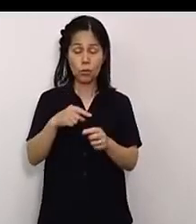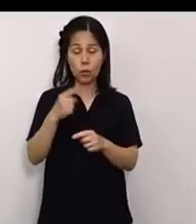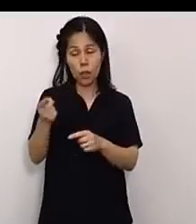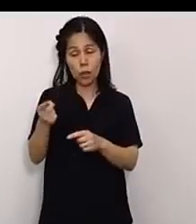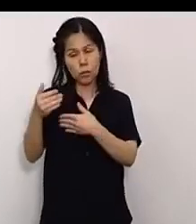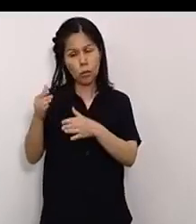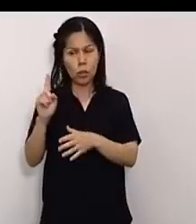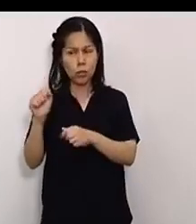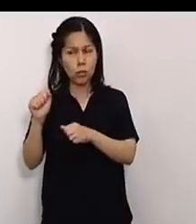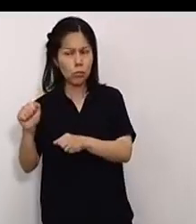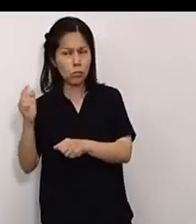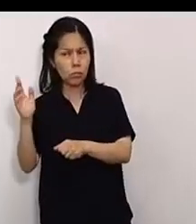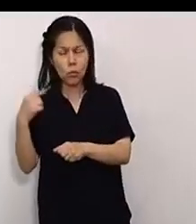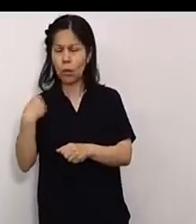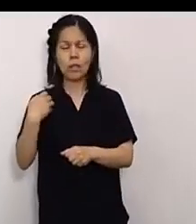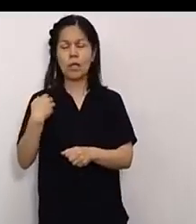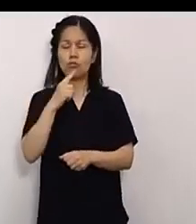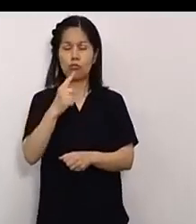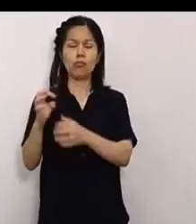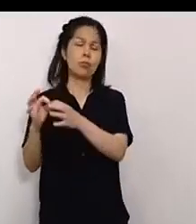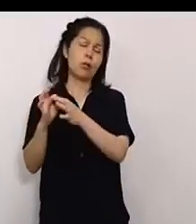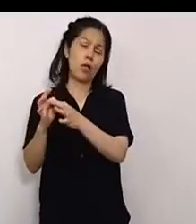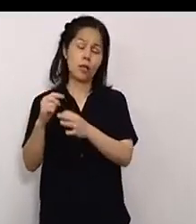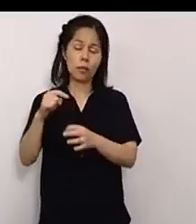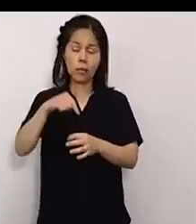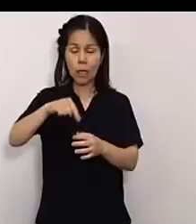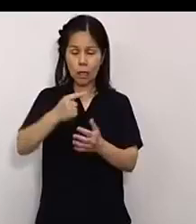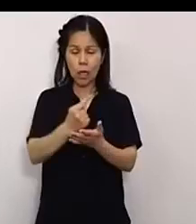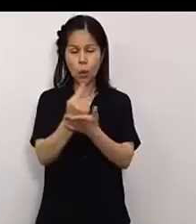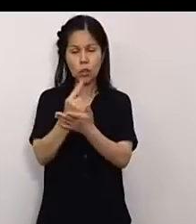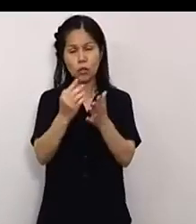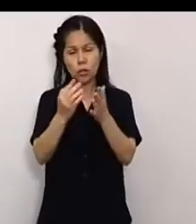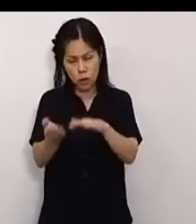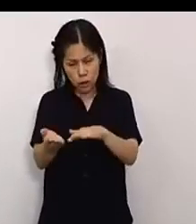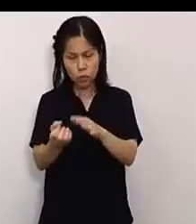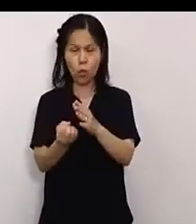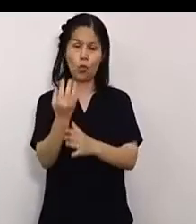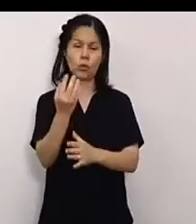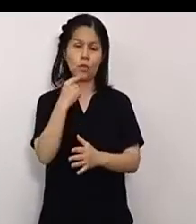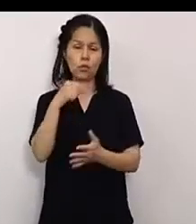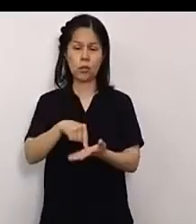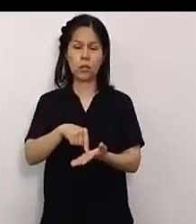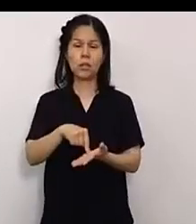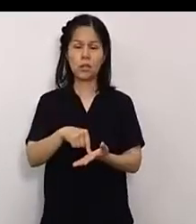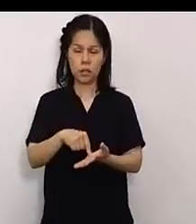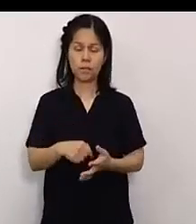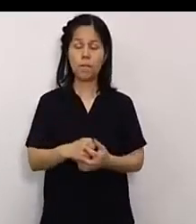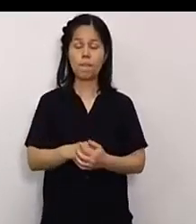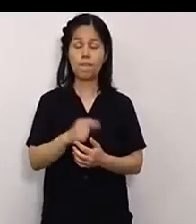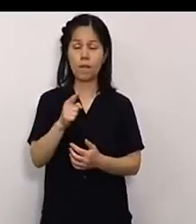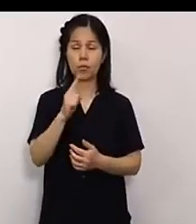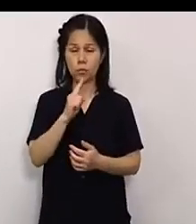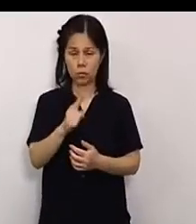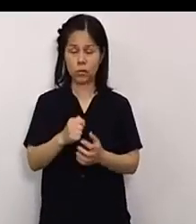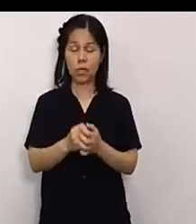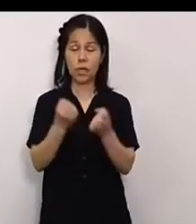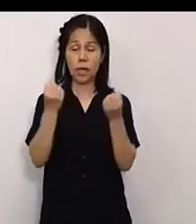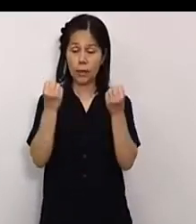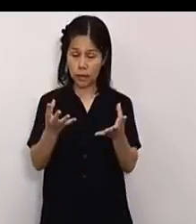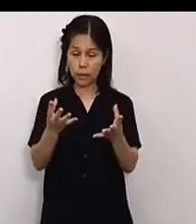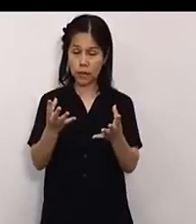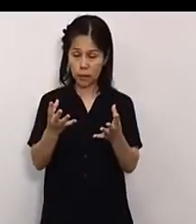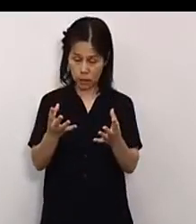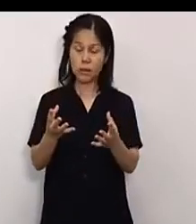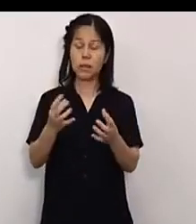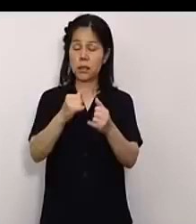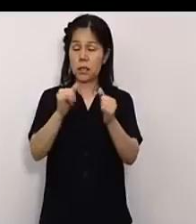かわからないということで、まあ、その中で孤立死なんかも発生しているわけですけど、そういう新しいコミュニ